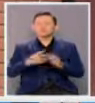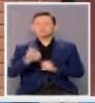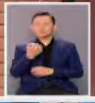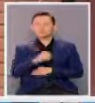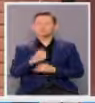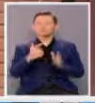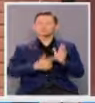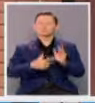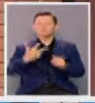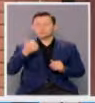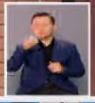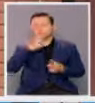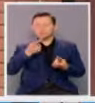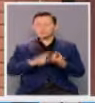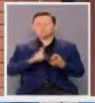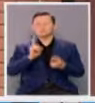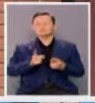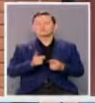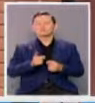70 жылдығы қарсаңында